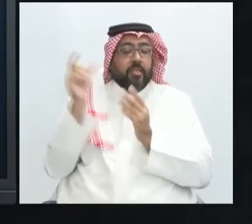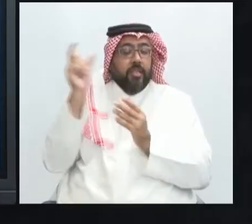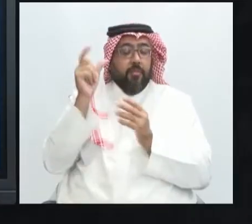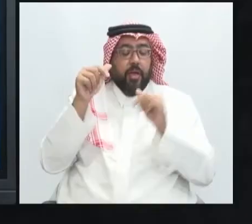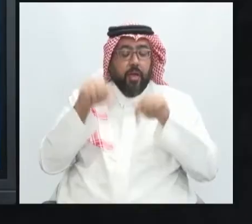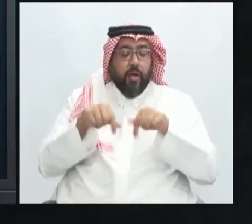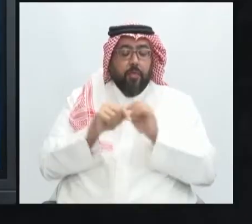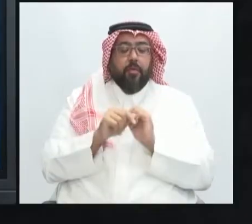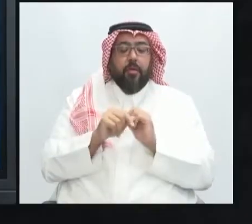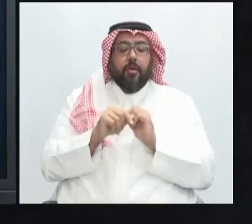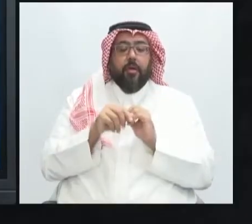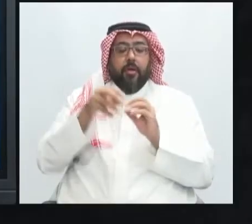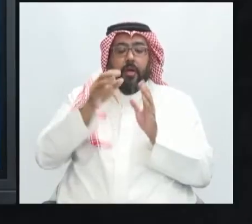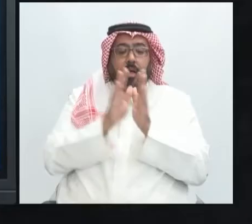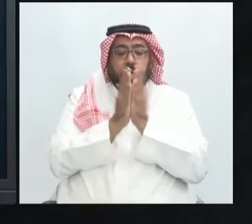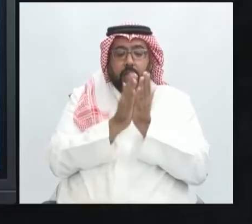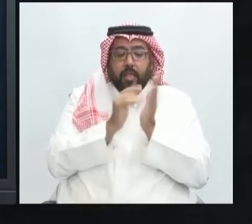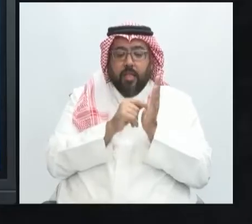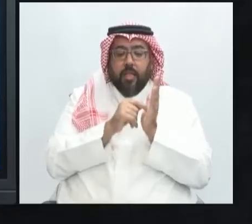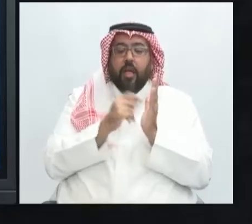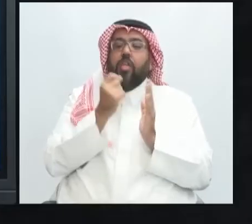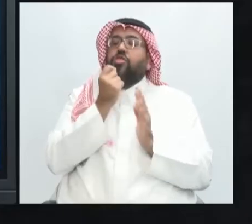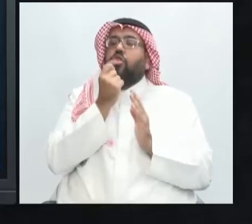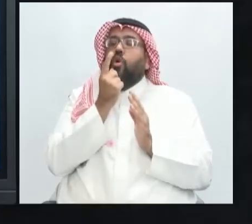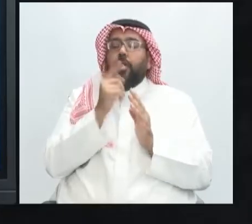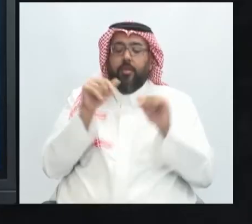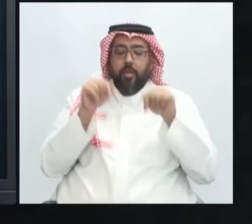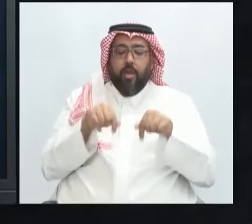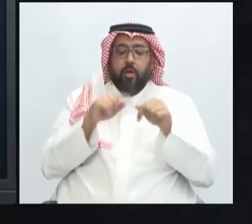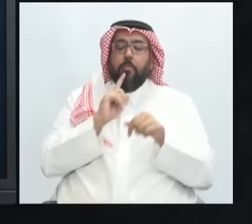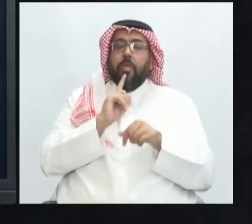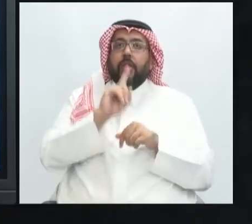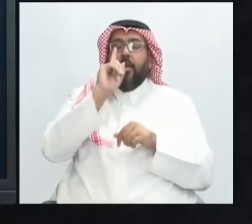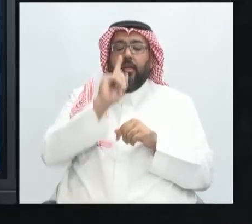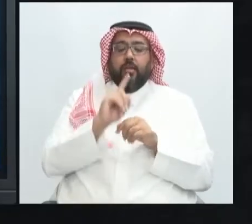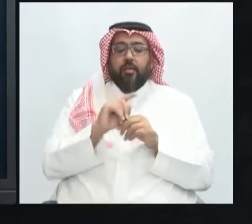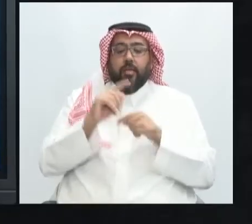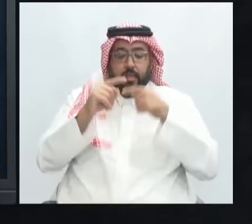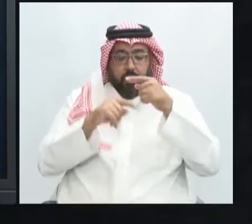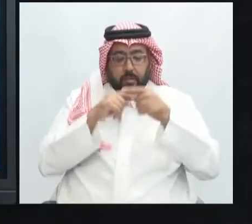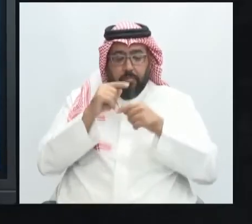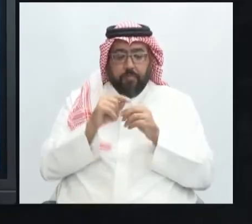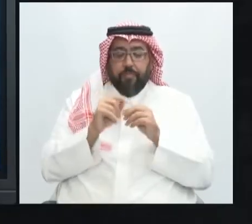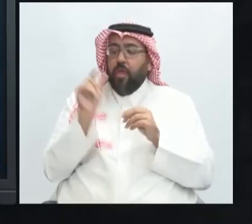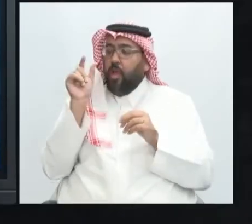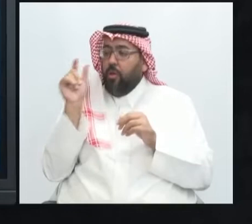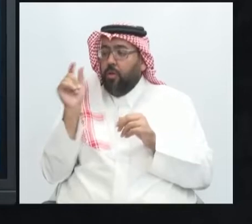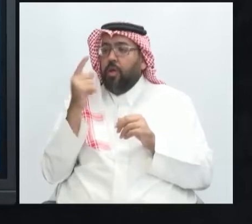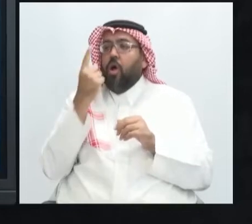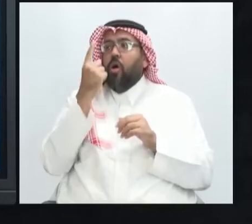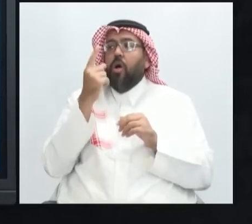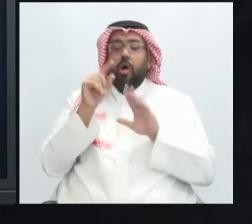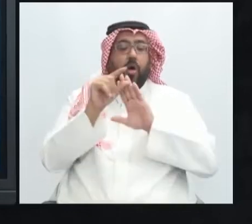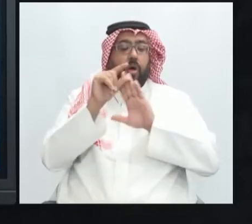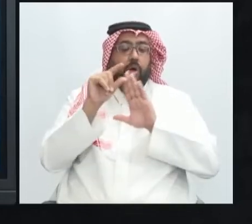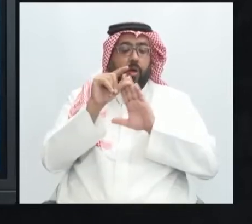الاسلاميه وتحديدا في مقرر التوحيد اليوم باذن الله عز وجل نستانف الحديث في الوحده الاولى والتي